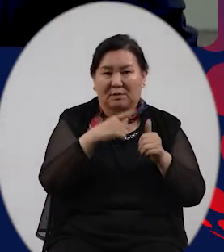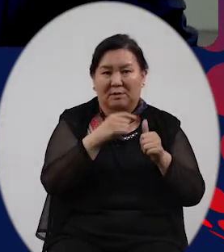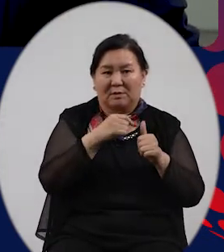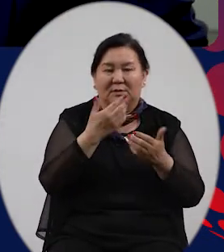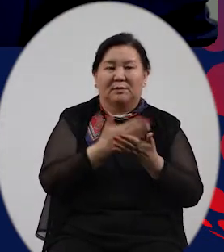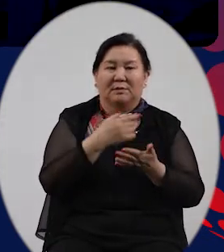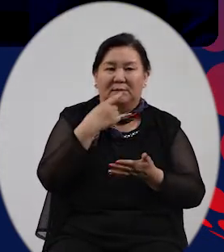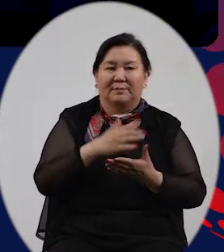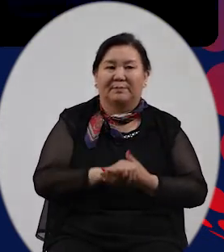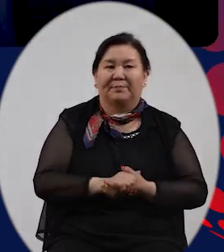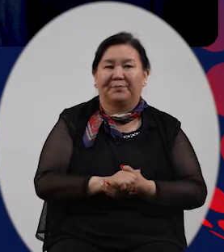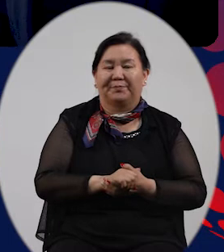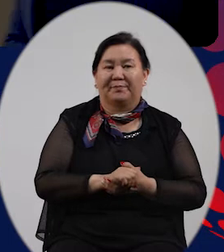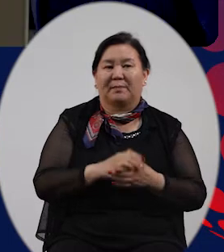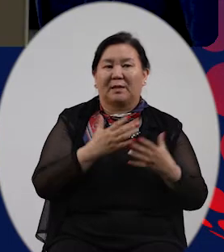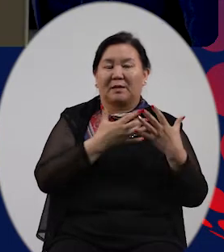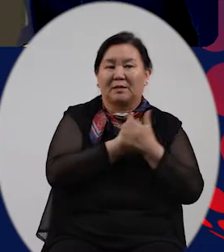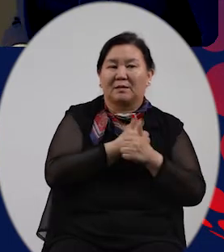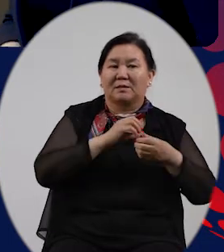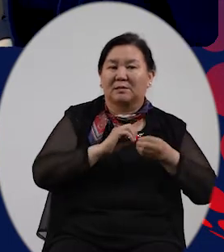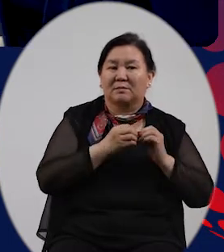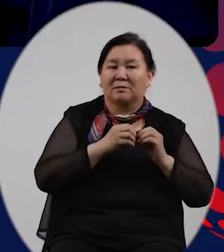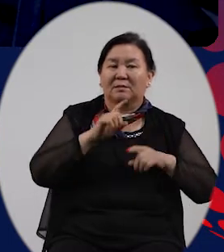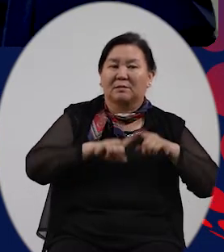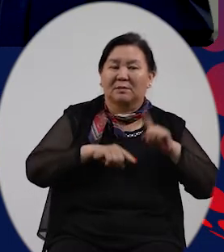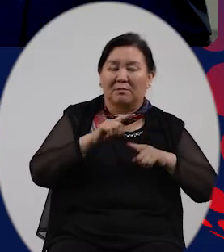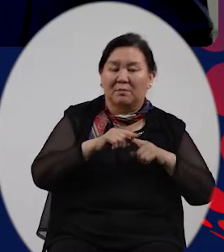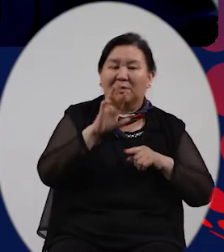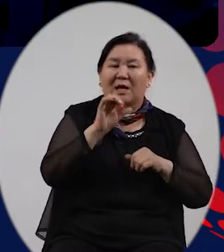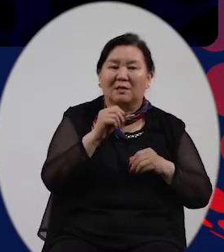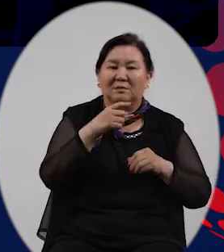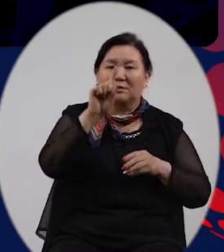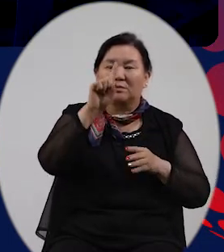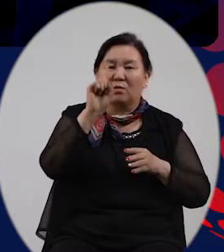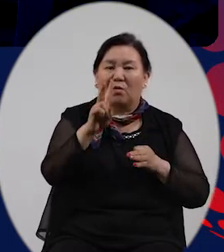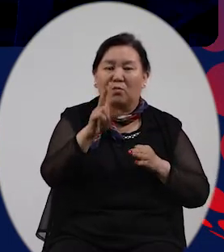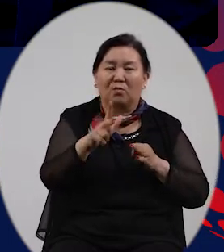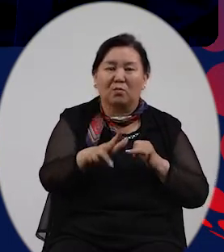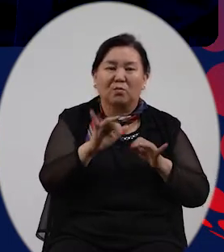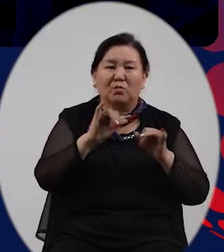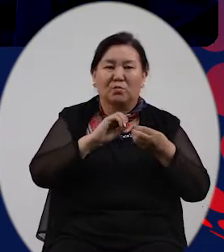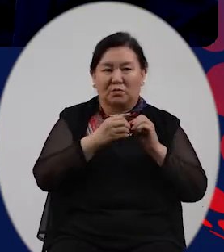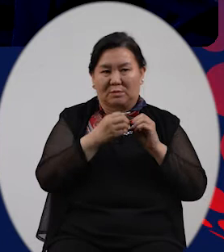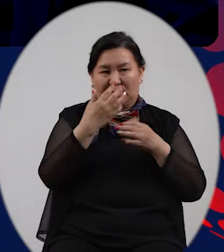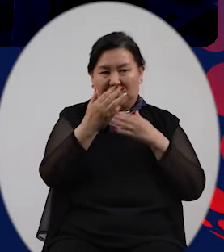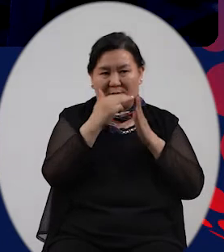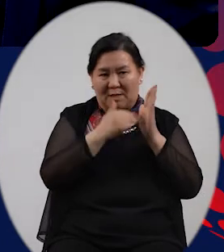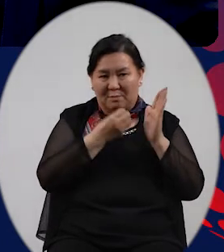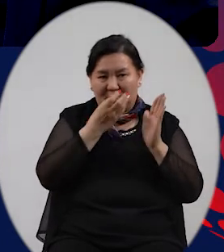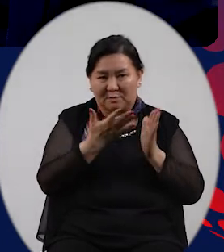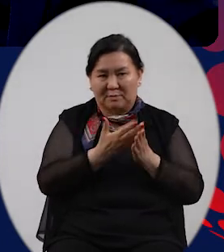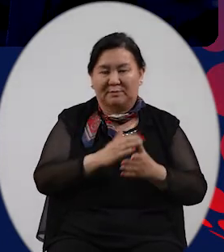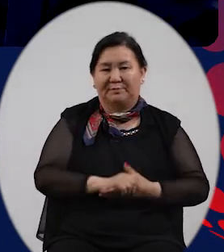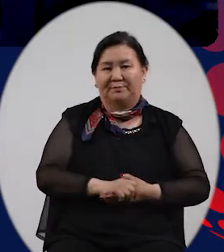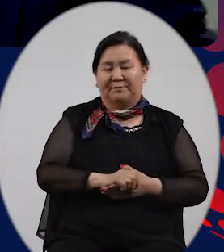шаардлагатай гэж үзсэн. Тэгэхээр хідүүлээ гэрээ хийхэд ямар процессын дагуу гэрээгээ хийгдэх вэ гэдэг талаар хідүүлээ яарээ.